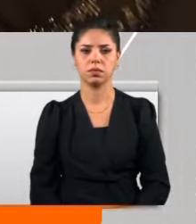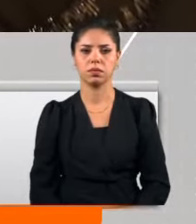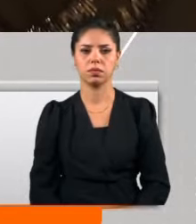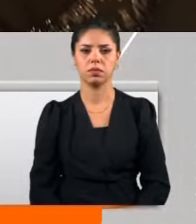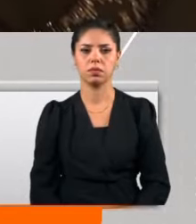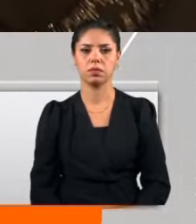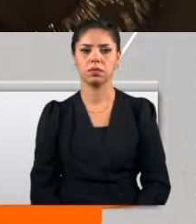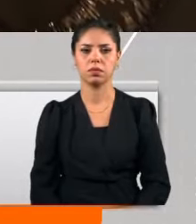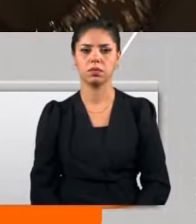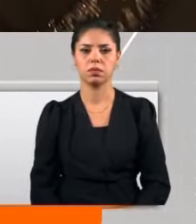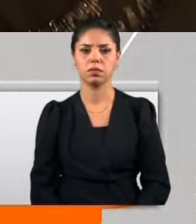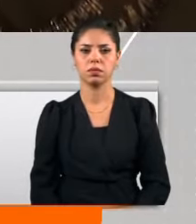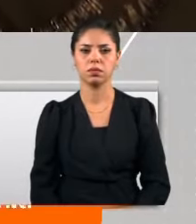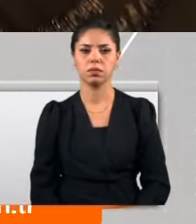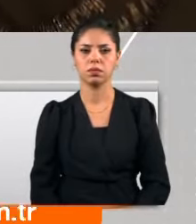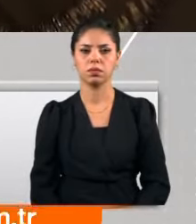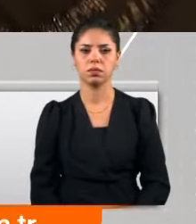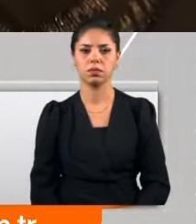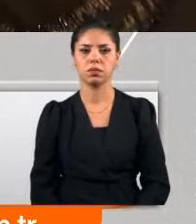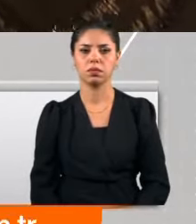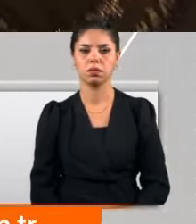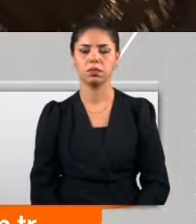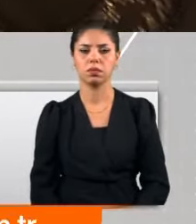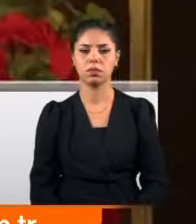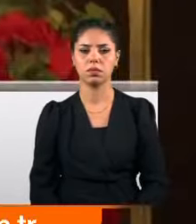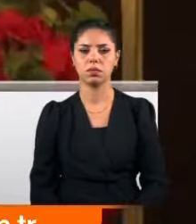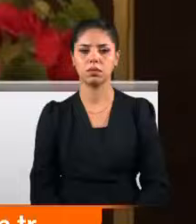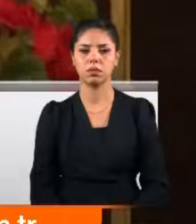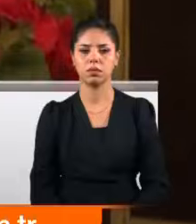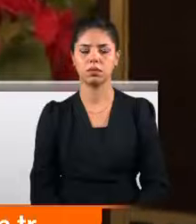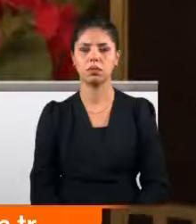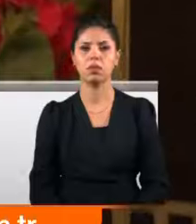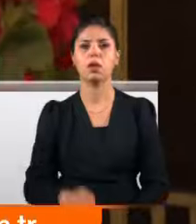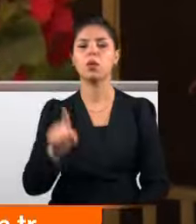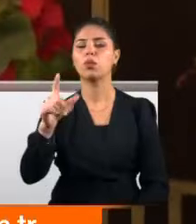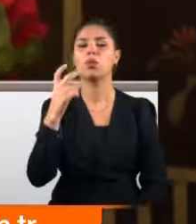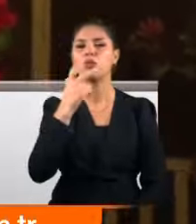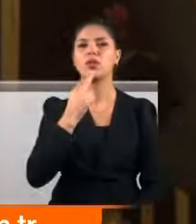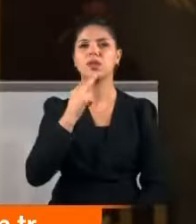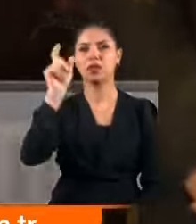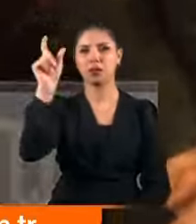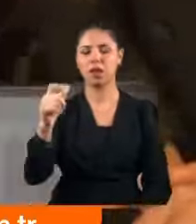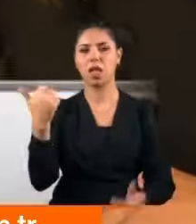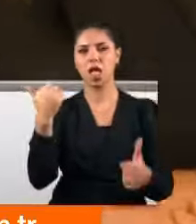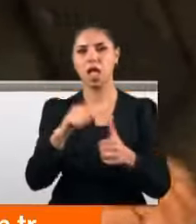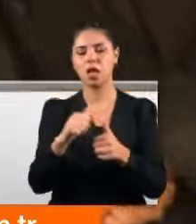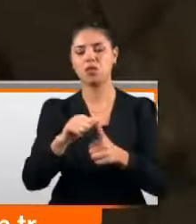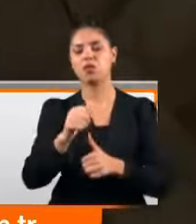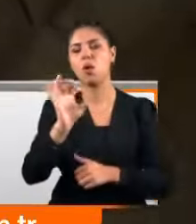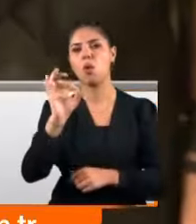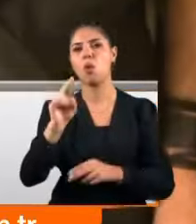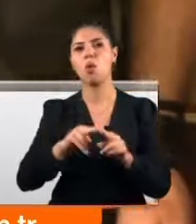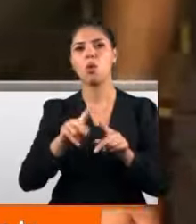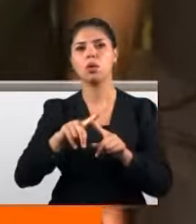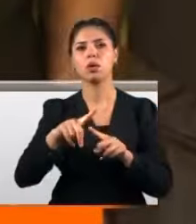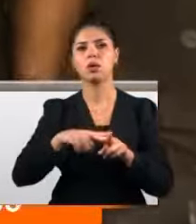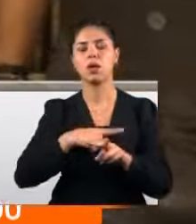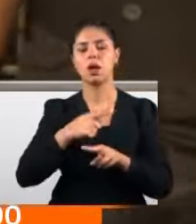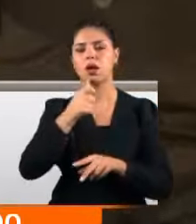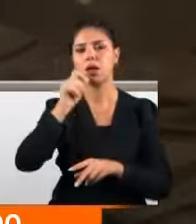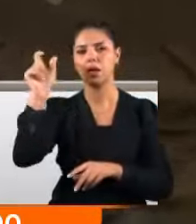için, gözümüzü korkutmak için gelen mesajları biz hiç ciddiye almıyoruz. Umut Akyürek ve eşi Oktay Ertuğrul, madde bağımlısı